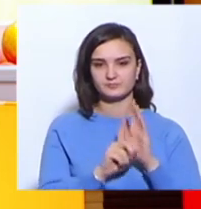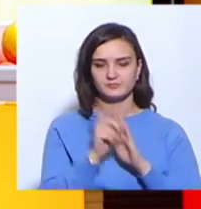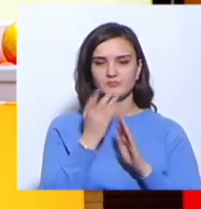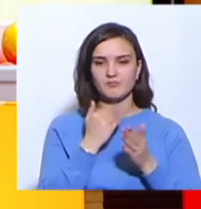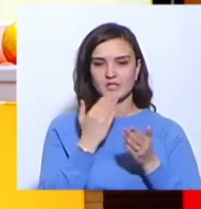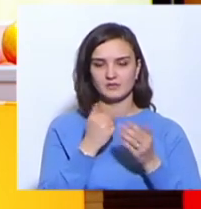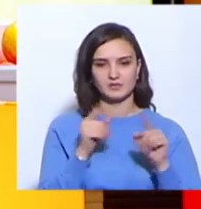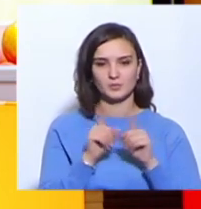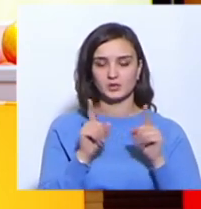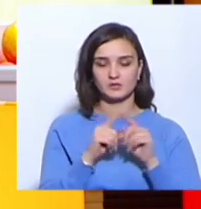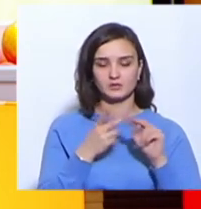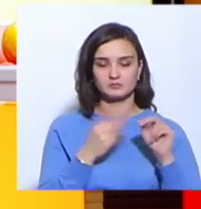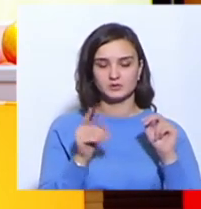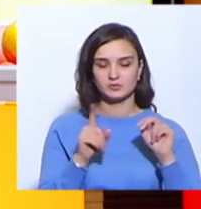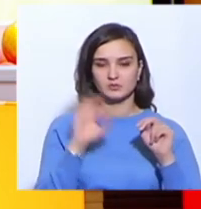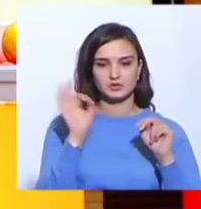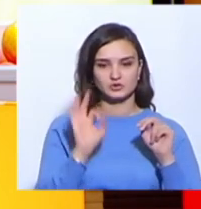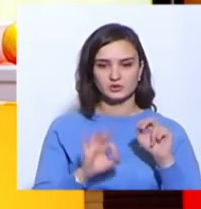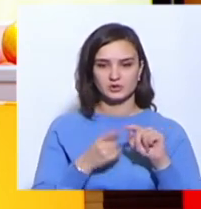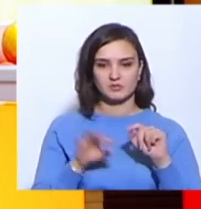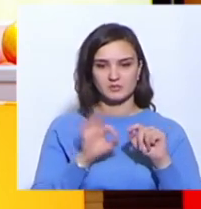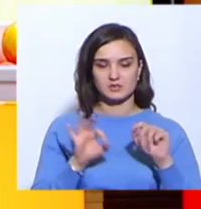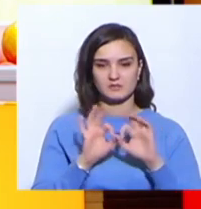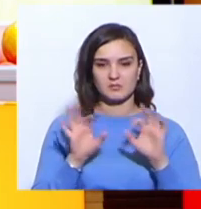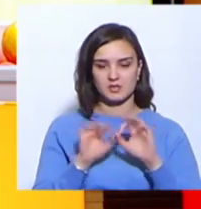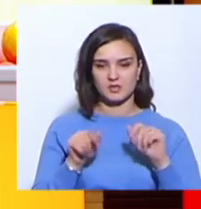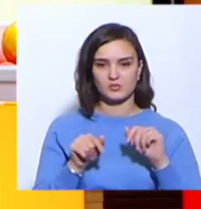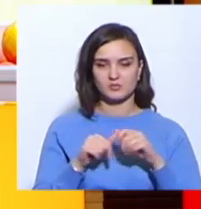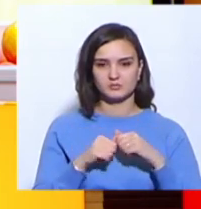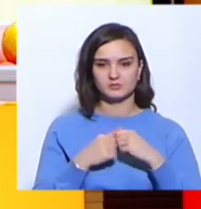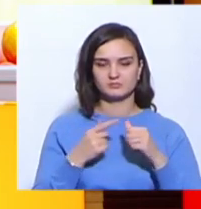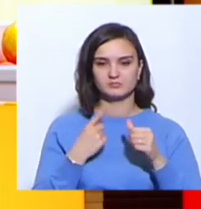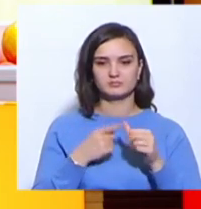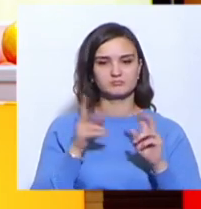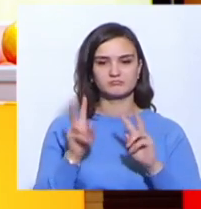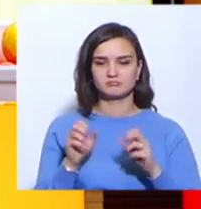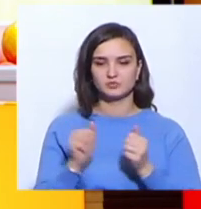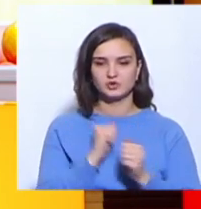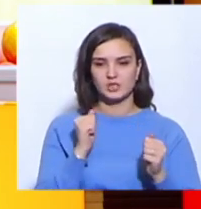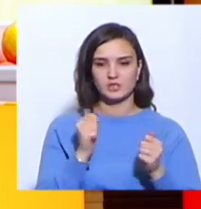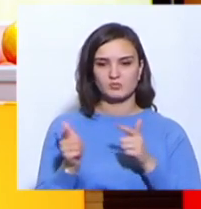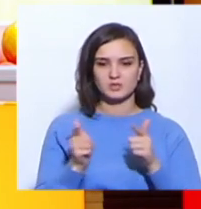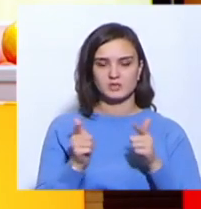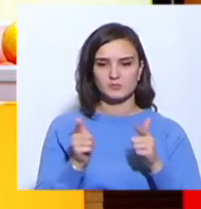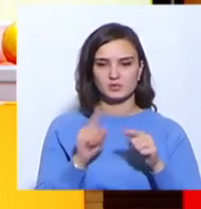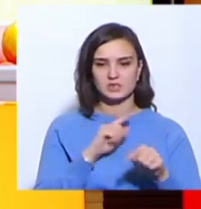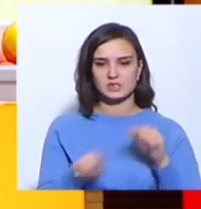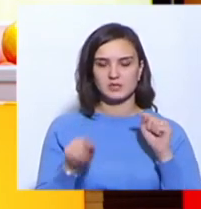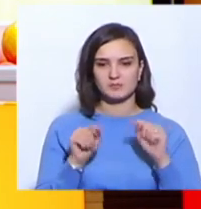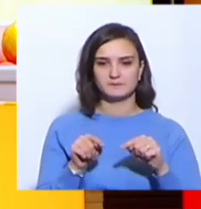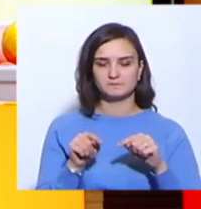ადვილად, მიუხედავად იმისა, რომ გაუთავებლად ამაზე ვლაპარაკობთ, ეგრეთ წოდებული მშრალად მომზადებული